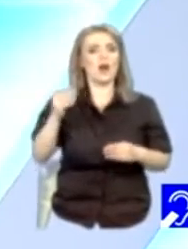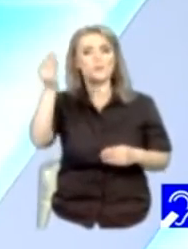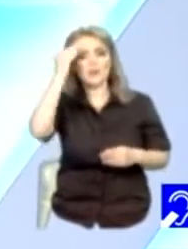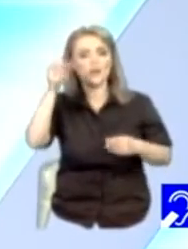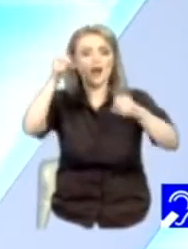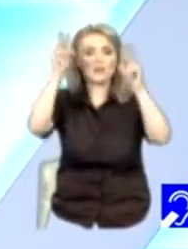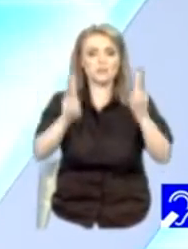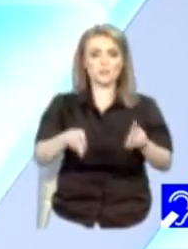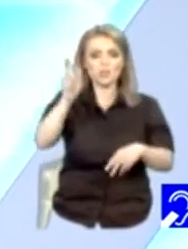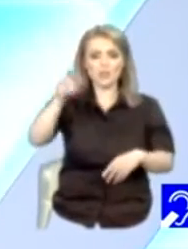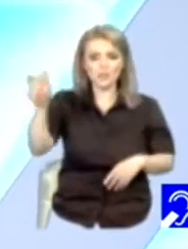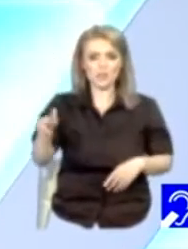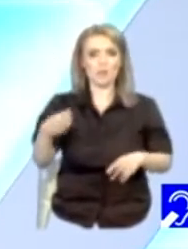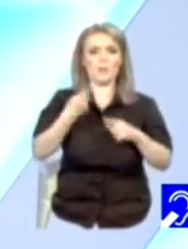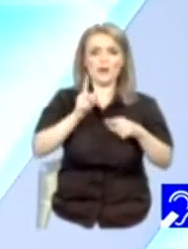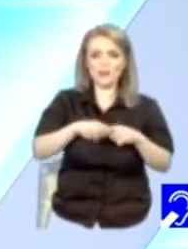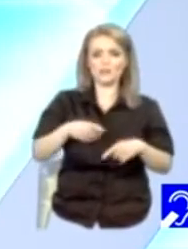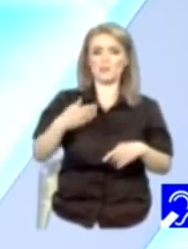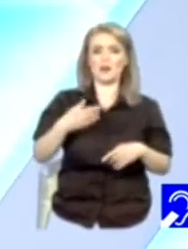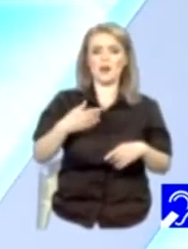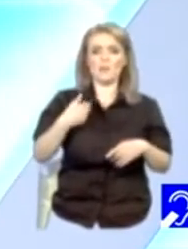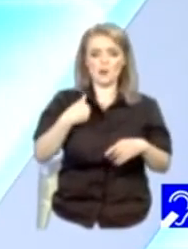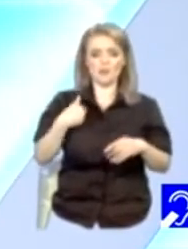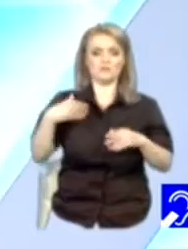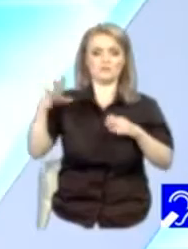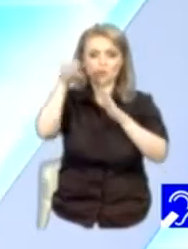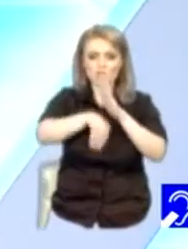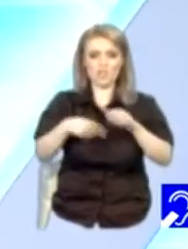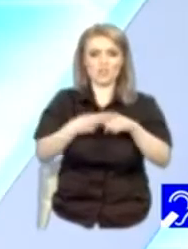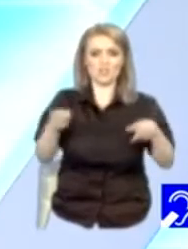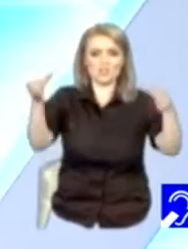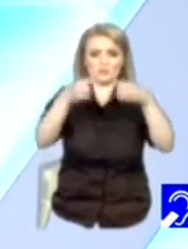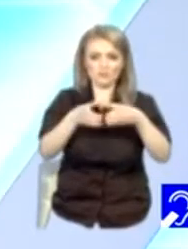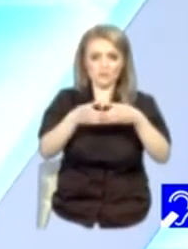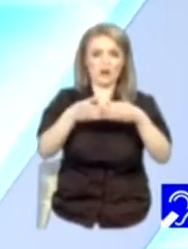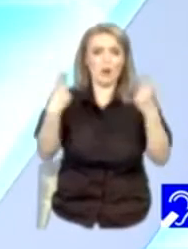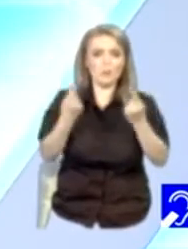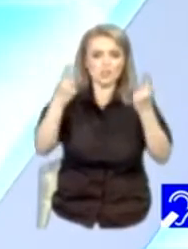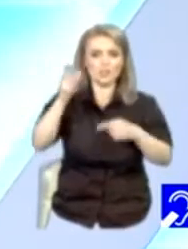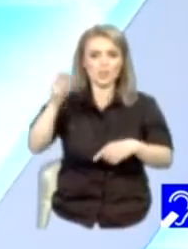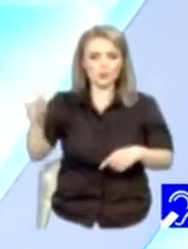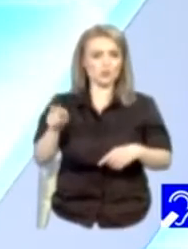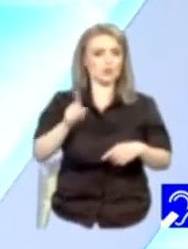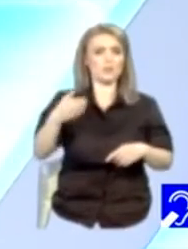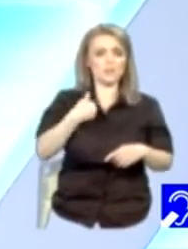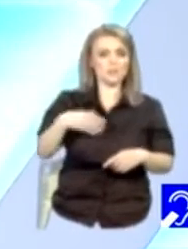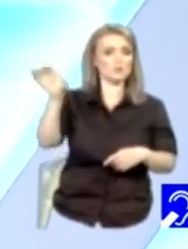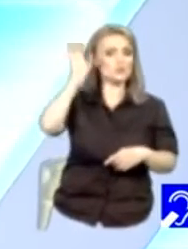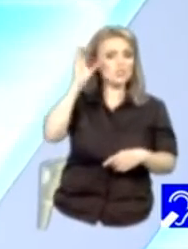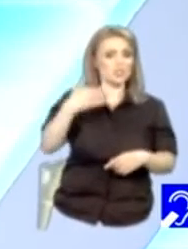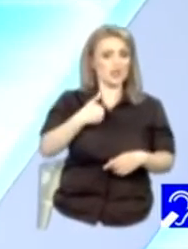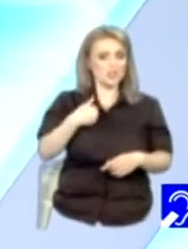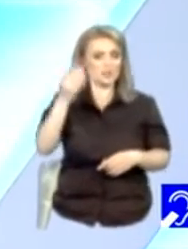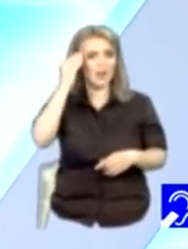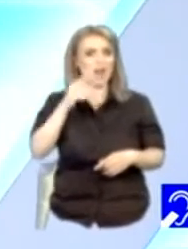o verigă de legătură. Noi vom asigura această legătură, această conexiune, astfel încât expertiza